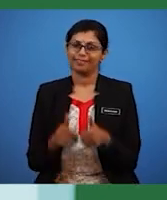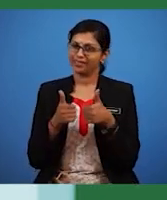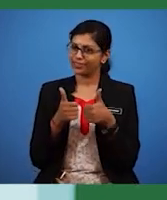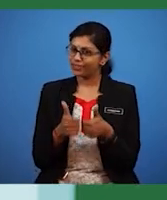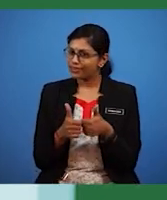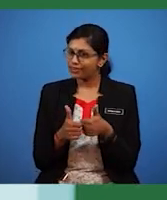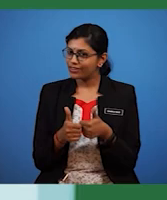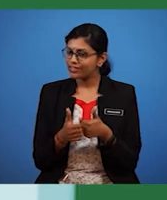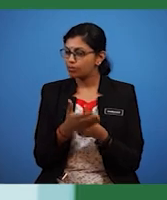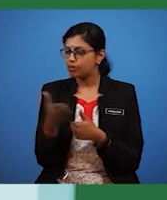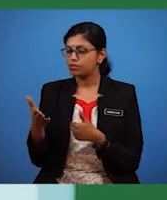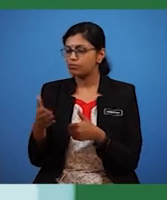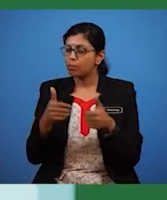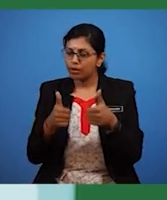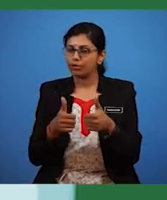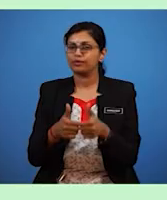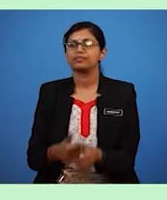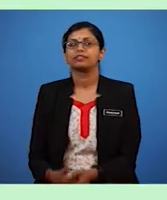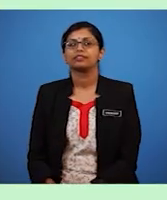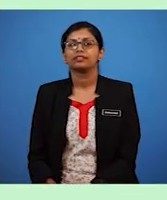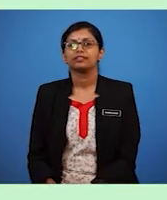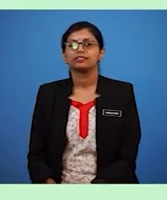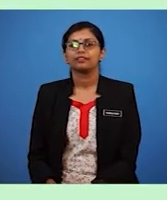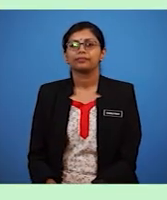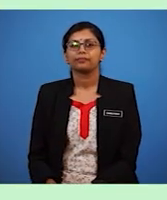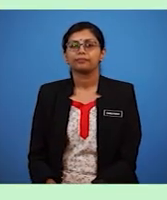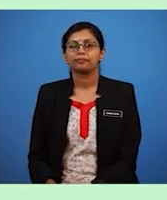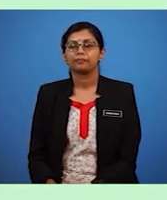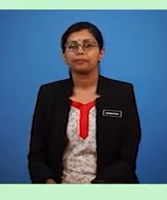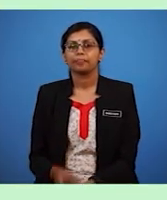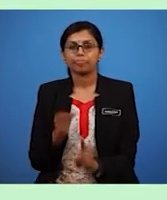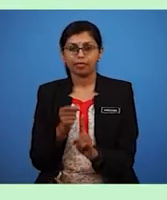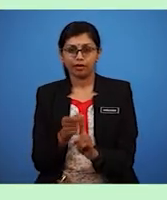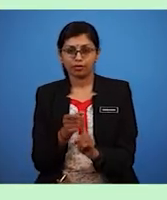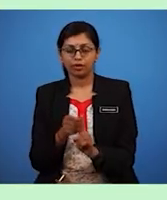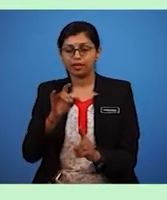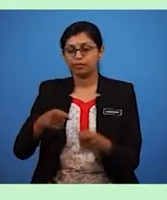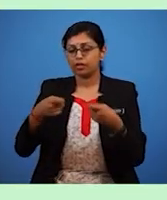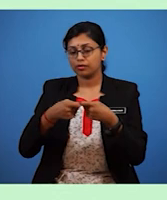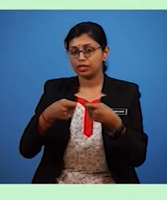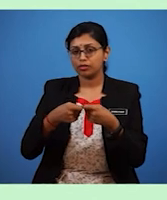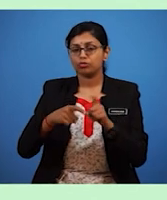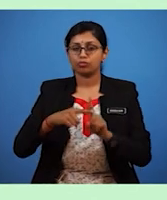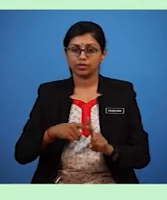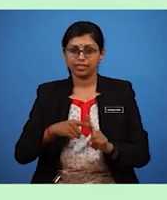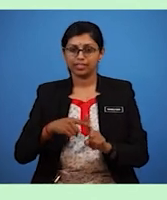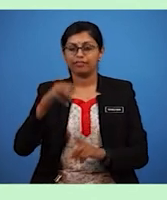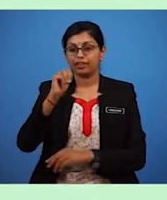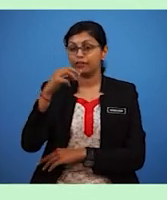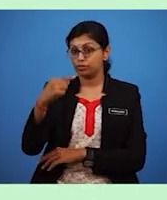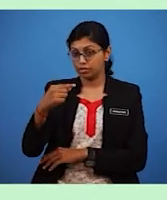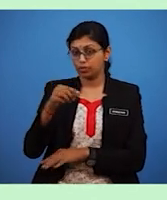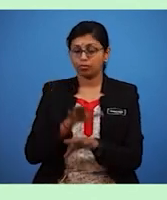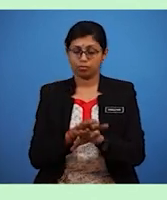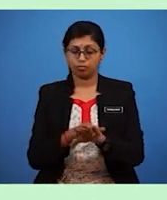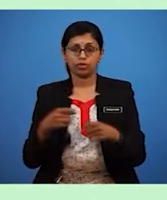Bagus murid-murid cemerlang cikgu. Ya, logam yang lebih elektropositif, iaitu